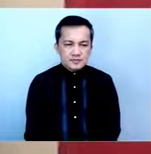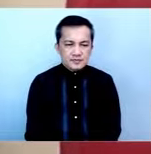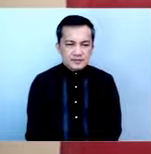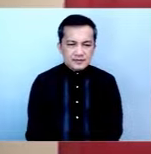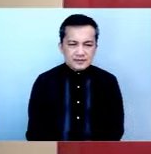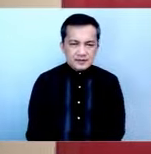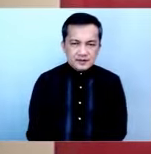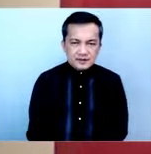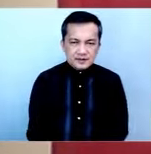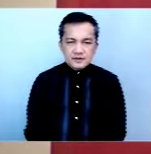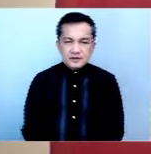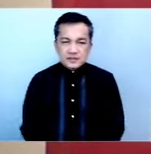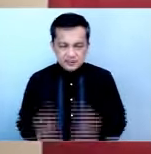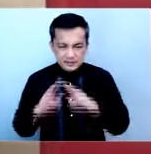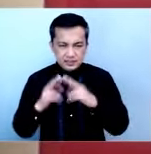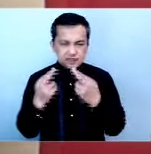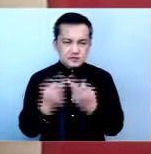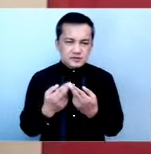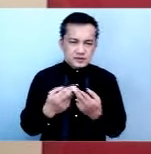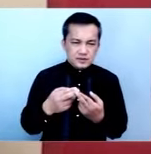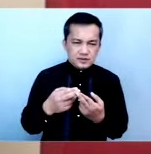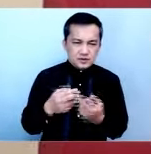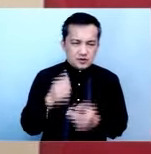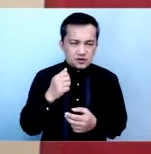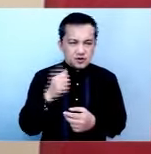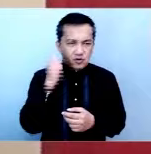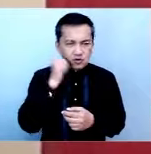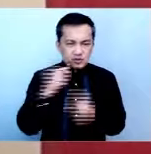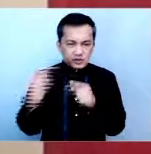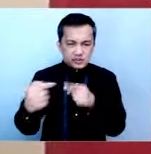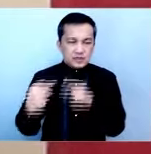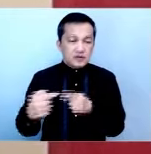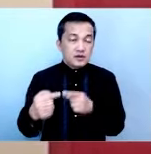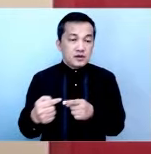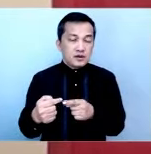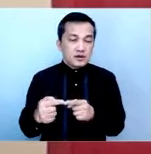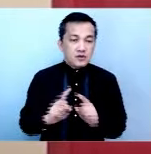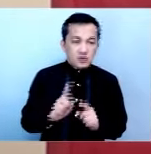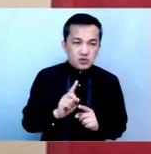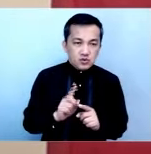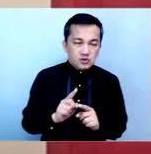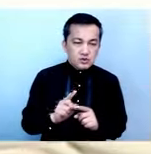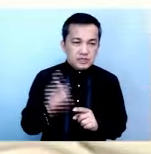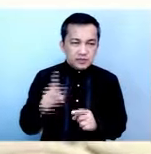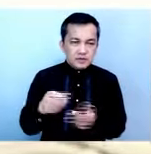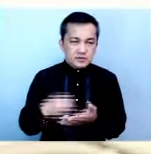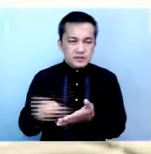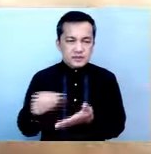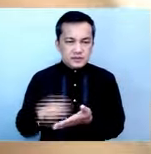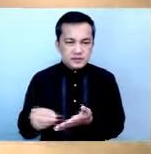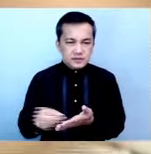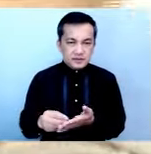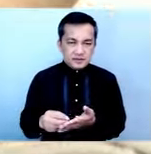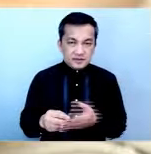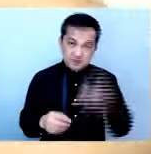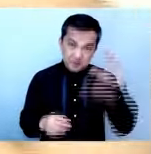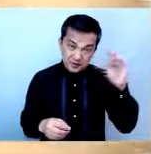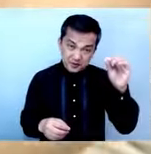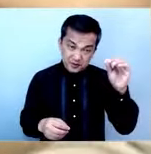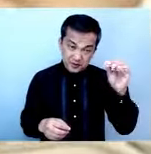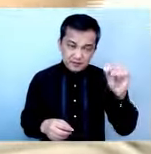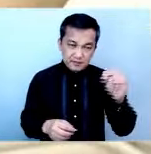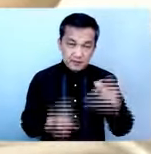Sa isang relasyon, madalas na pinagtatalunan kung sino nga ba ang dapat gumagastos. Si lalaki ba ang laging